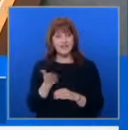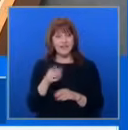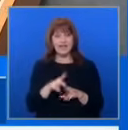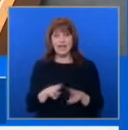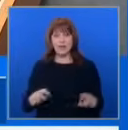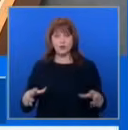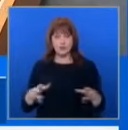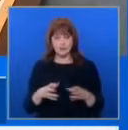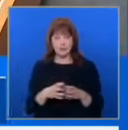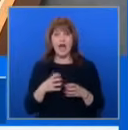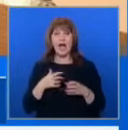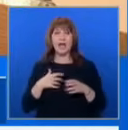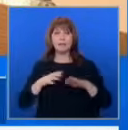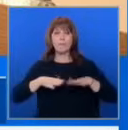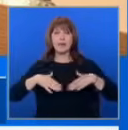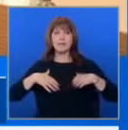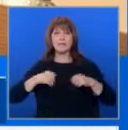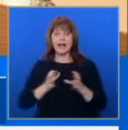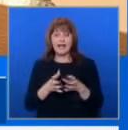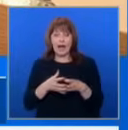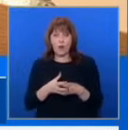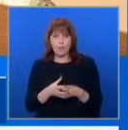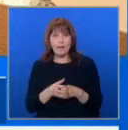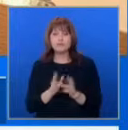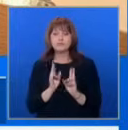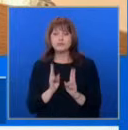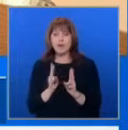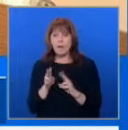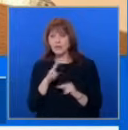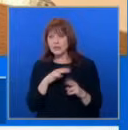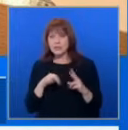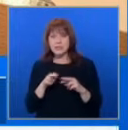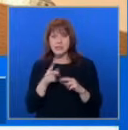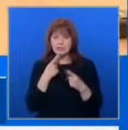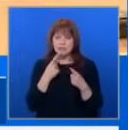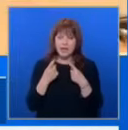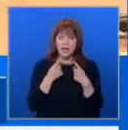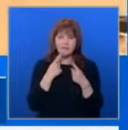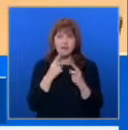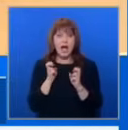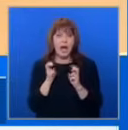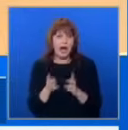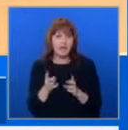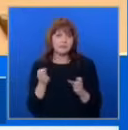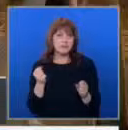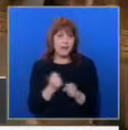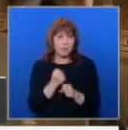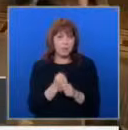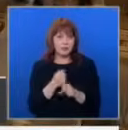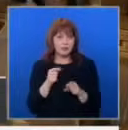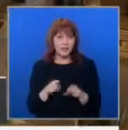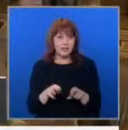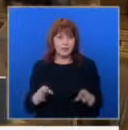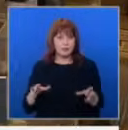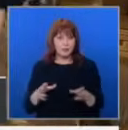събрание, като парламентарна група, като партия, нормално е да се търсят разговори как да функционира това Народно събрание.